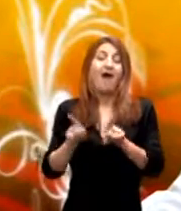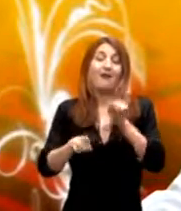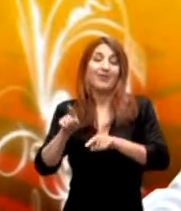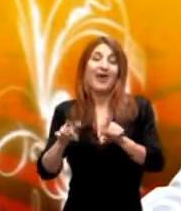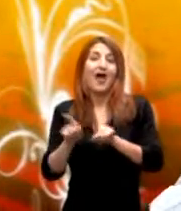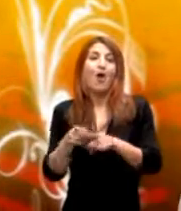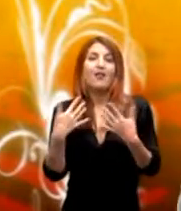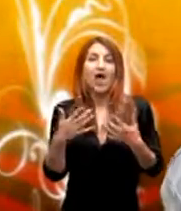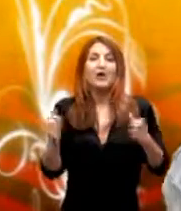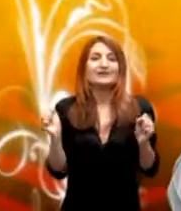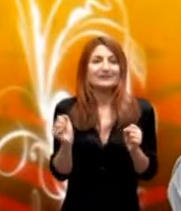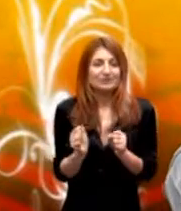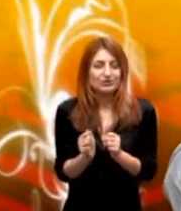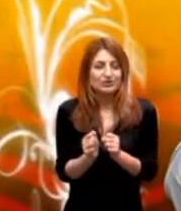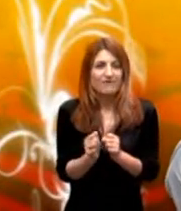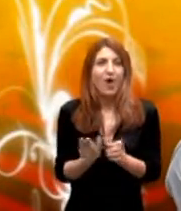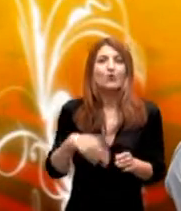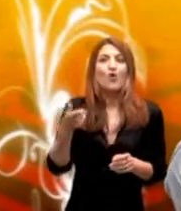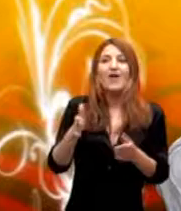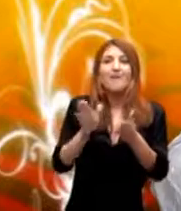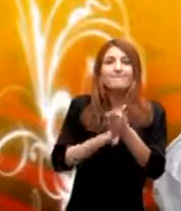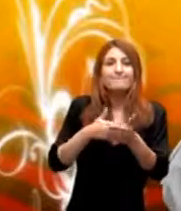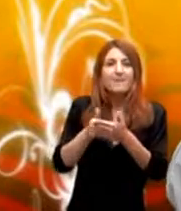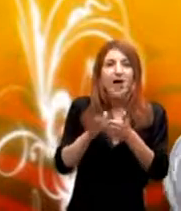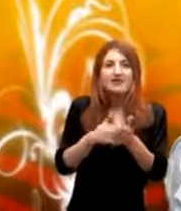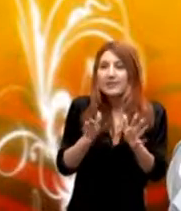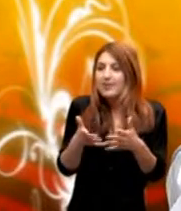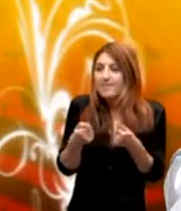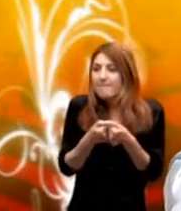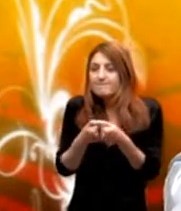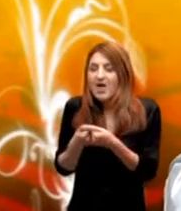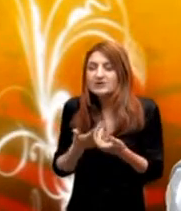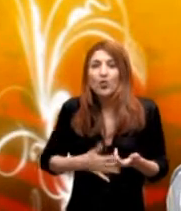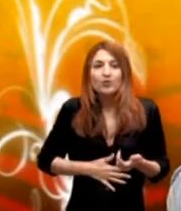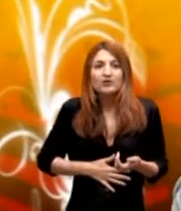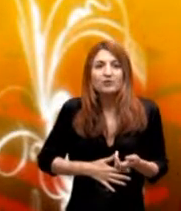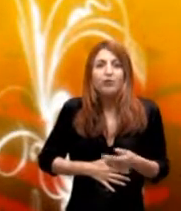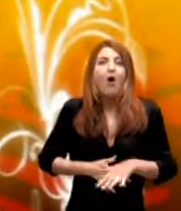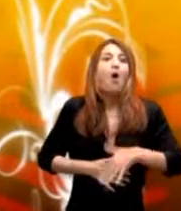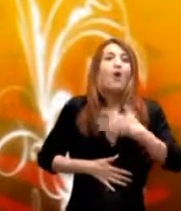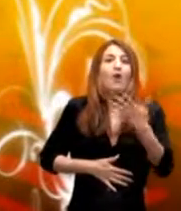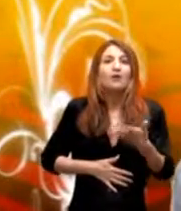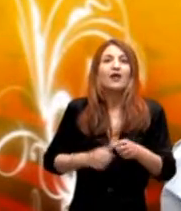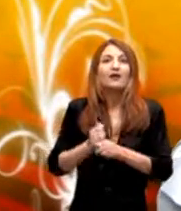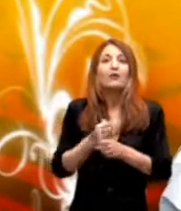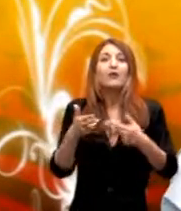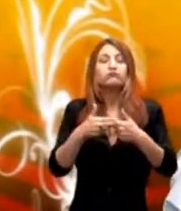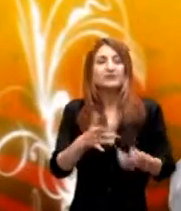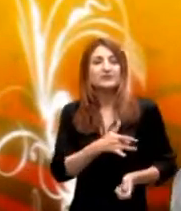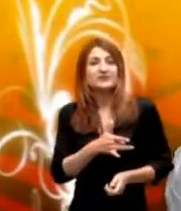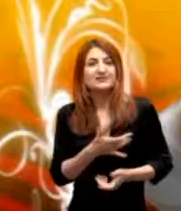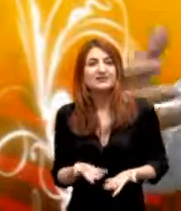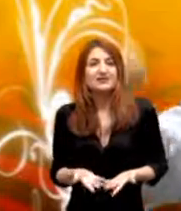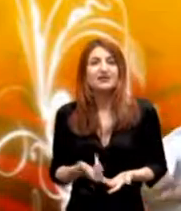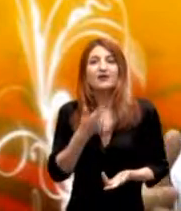Mm-hmm. To se danas dobro zna. Onda se ta mas, kad u jednom času više nema mjesta u trbuhu, onda se ona slaži oko srca. Tako, i